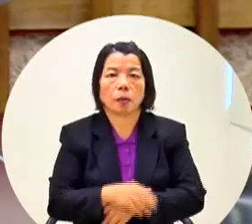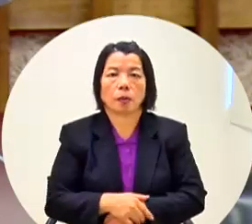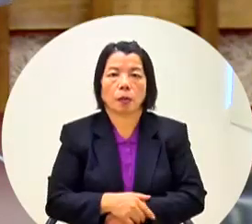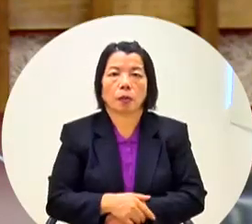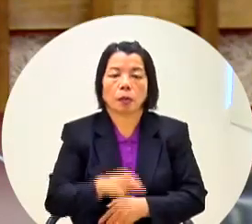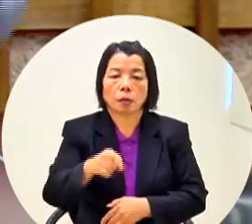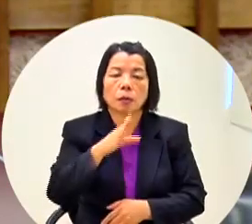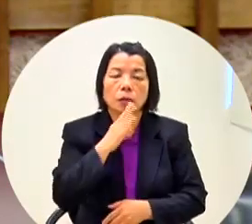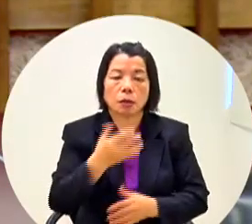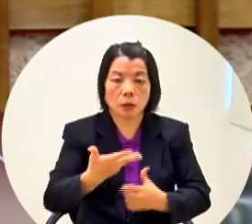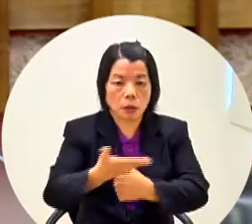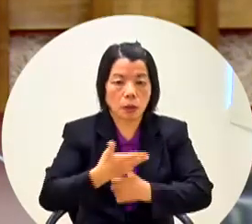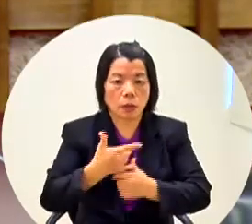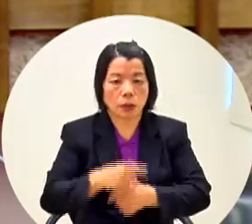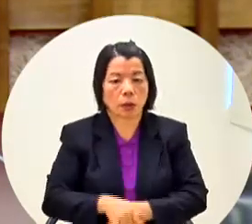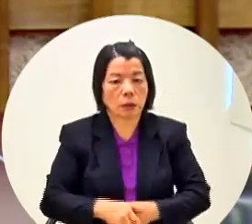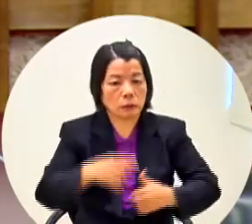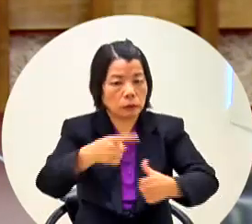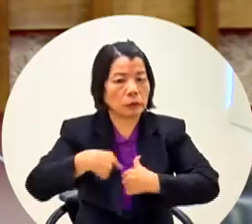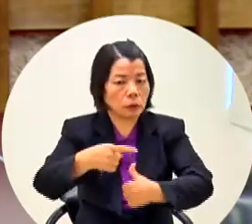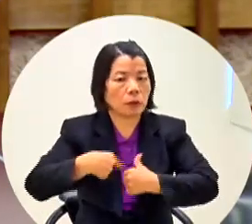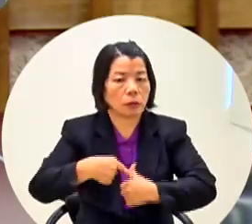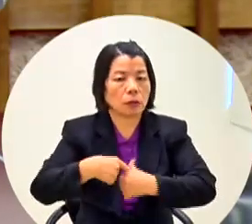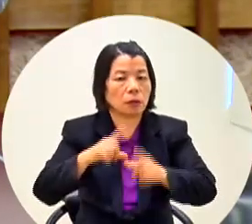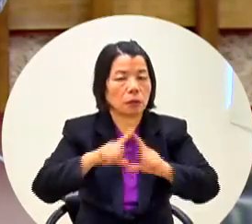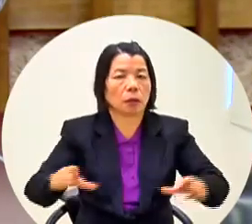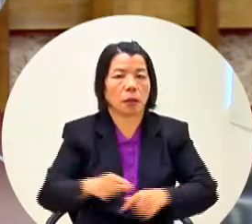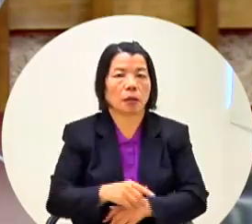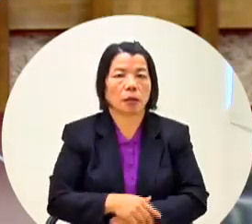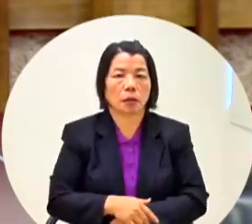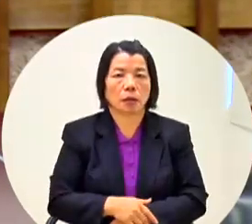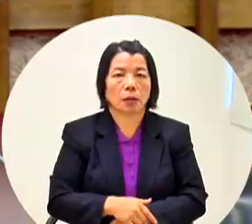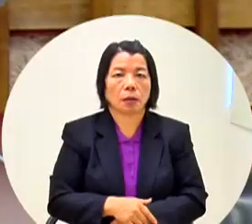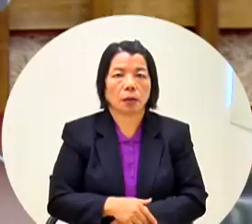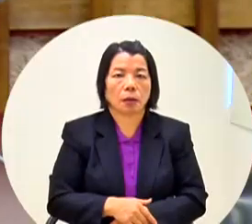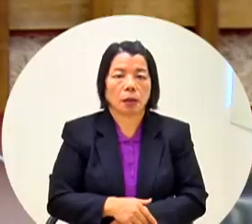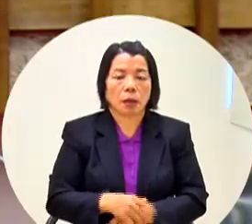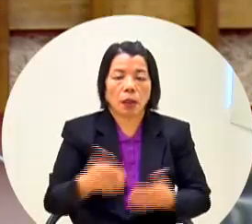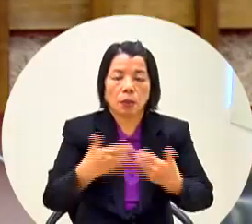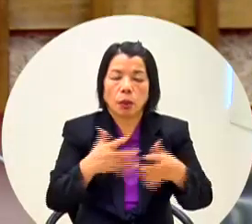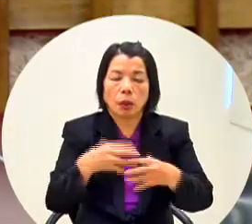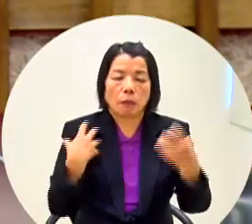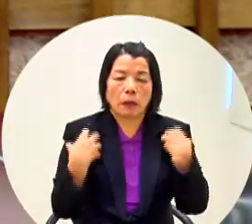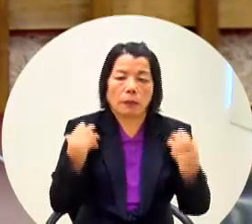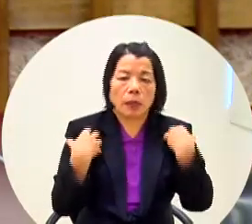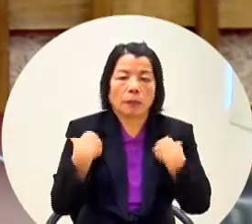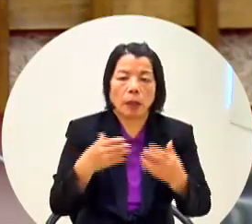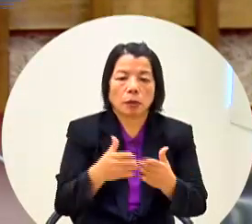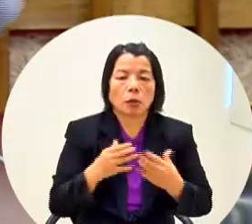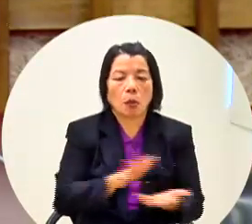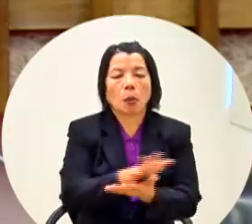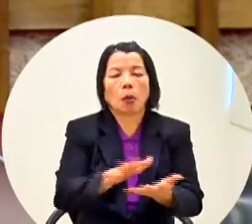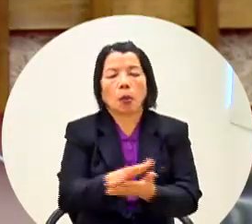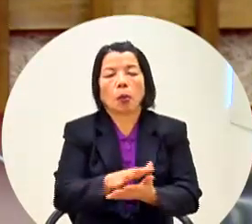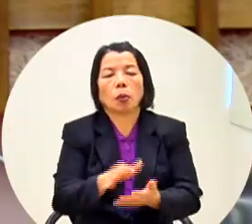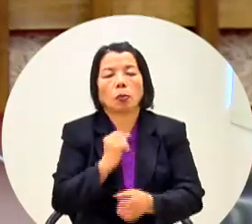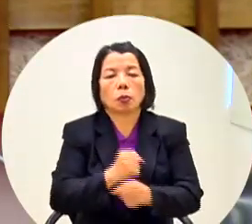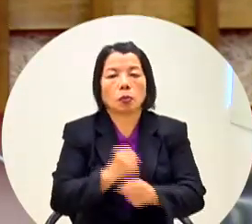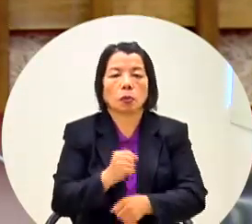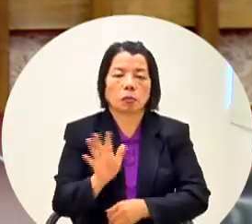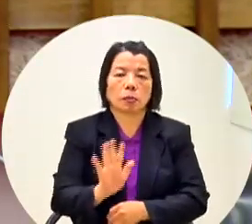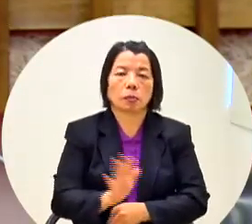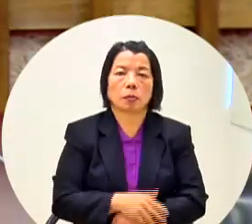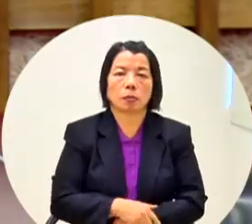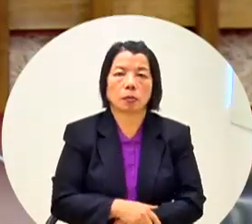这个是给我们的最大的教训了。忙每个阶级的熊大行呀、啊，不要忙忙忙忙，大家要救很多事情，要救好多人，但